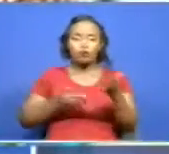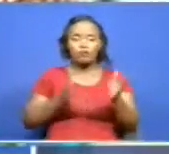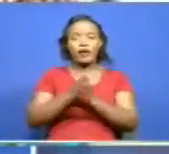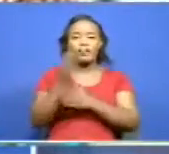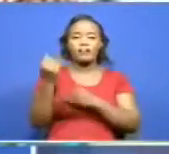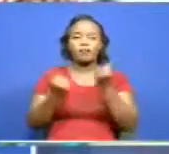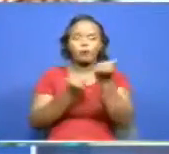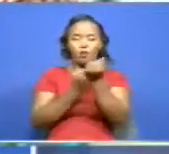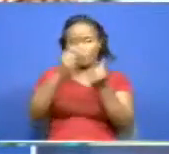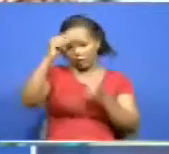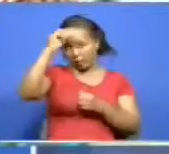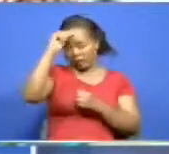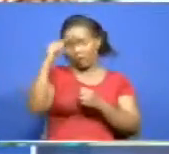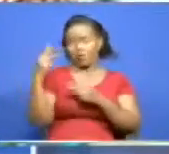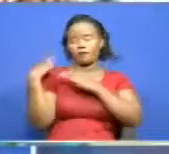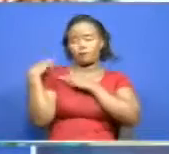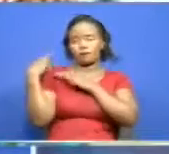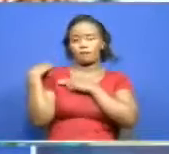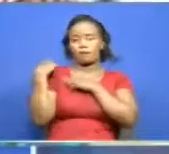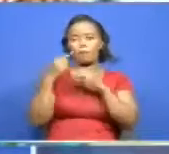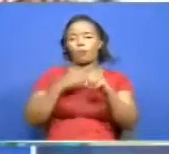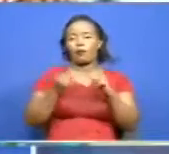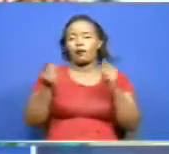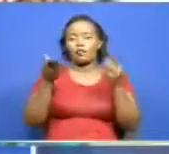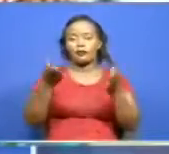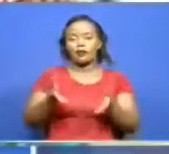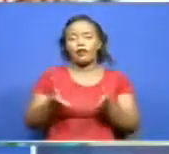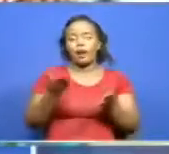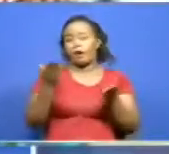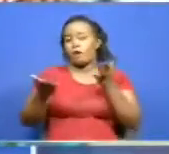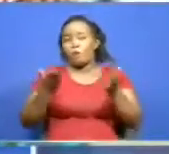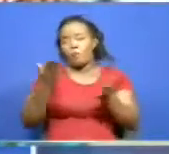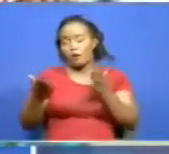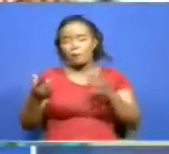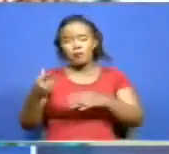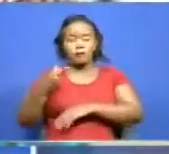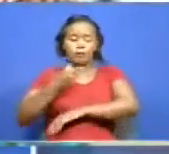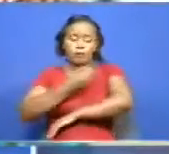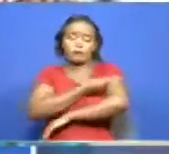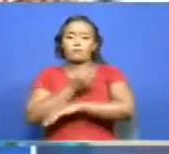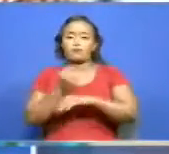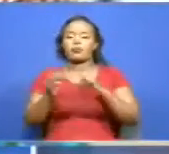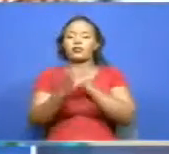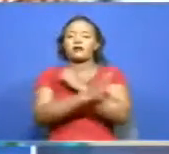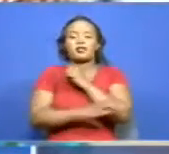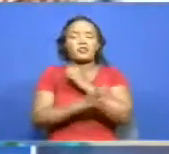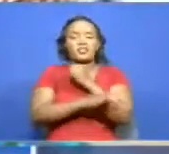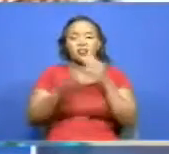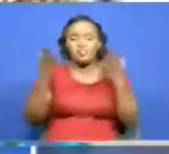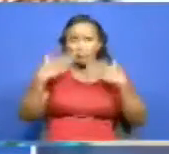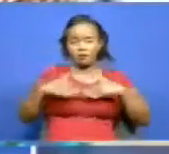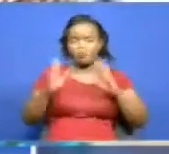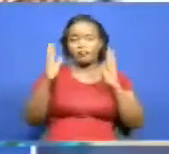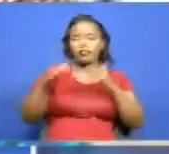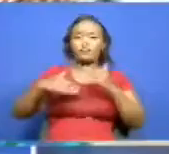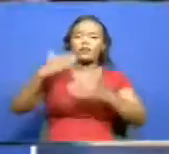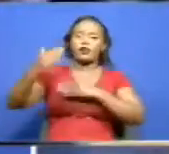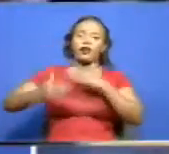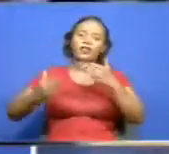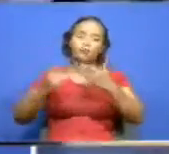za serikali. Wasiwasi umeibuka kuwa huenda dozi za chanjo hiyo humu nchini zikaisha ifikapo wiki